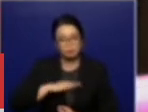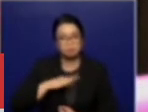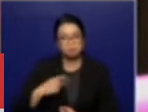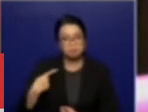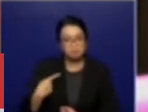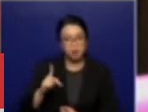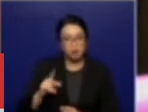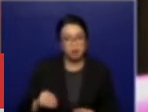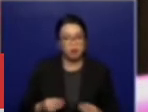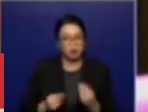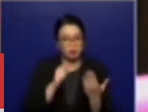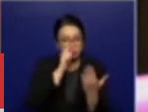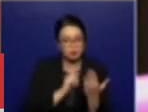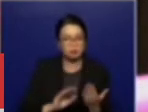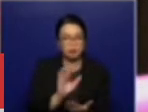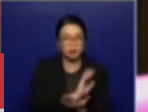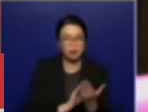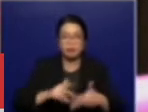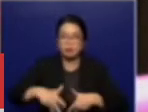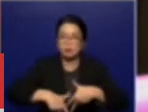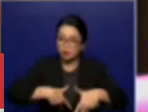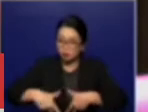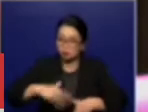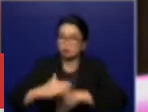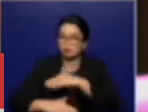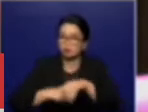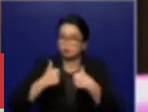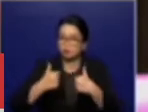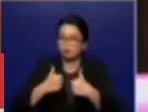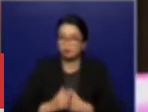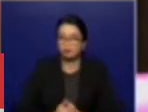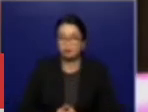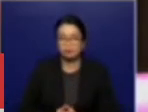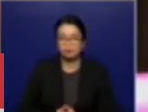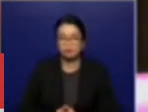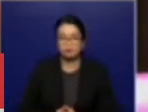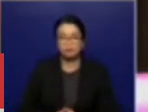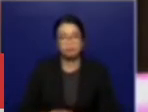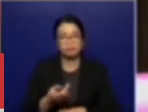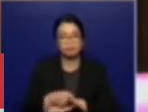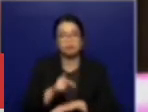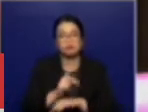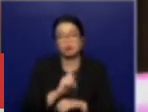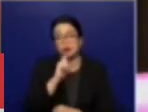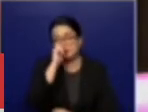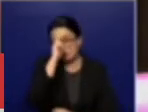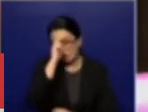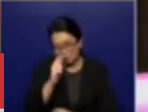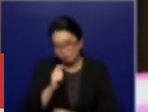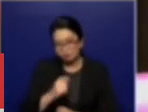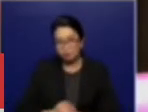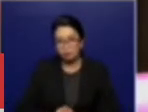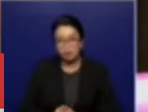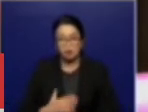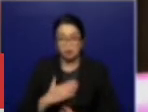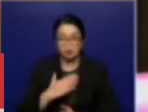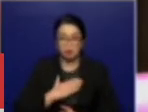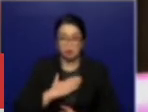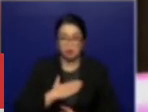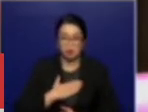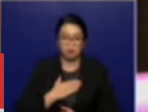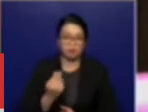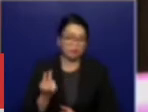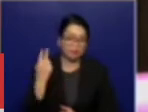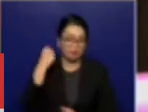ทศชาติและประชาชนครับท่านประธานที่เคารพครับผมจำได้นะครับผมลุ